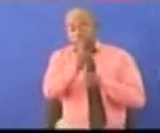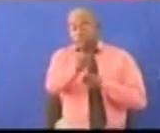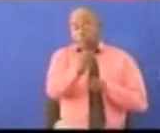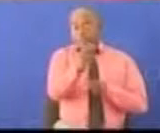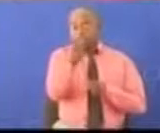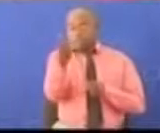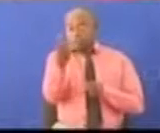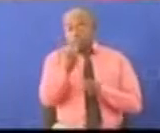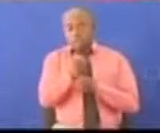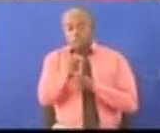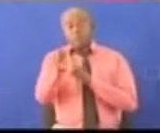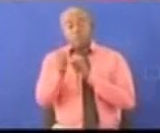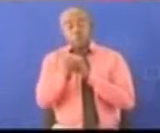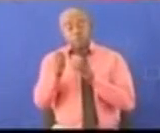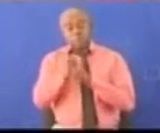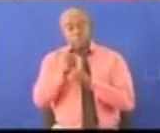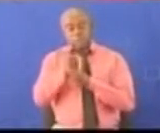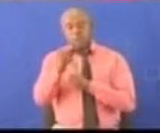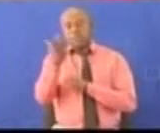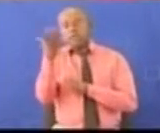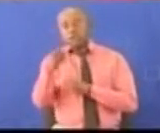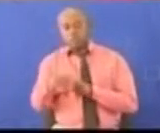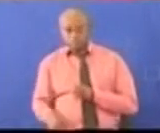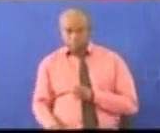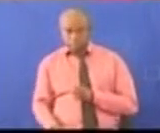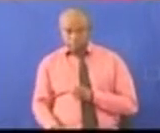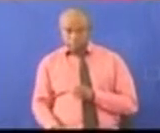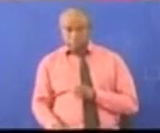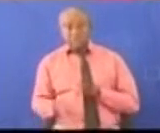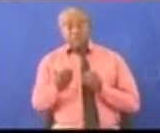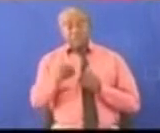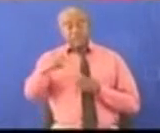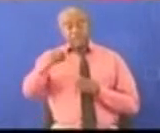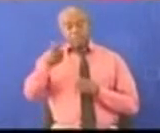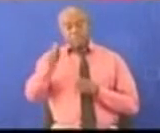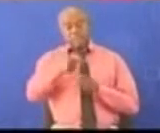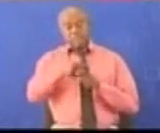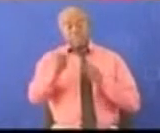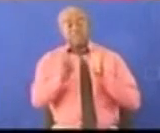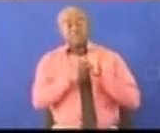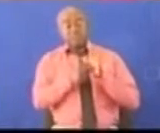kilomita 10, kilomita 5 na mita 700 kwa wazee na watoto.